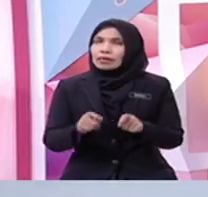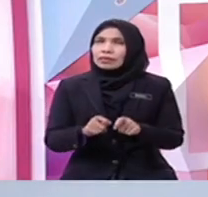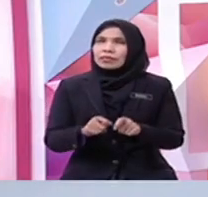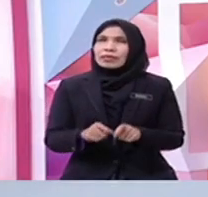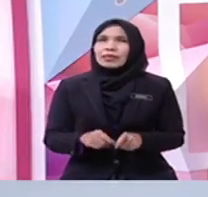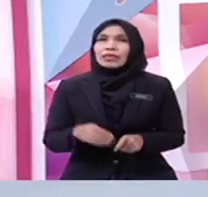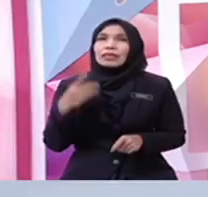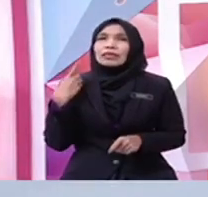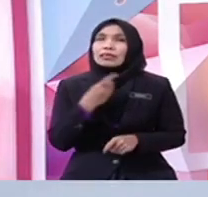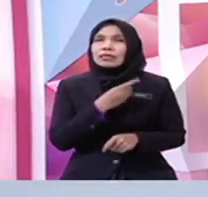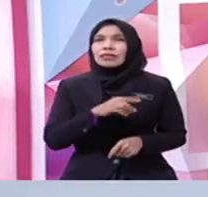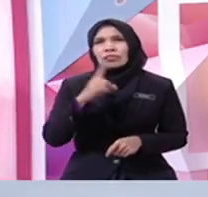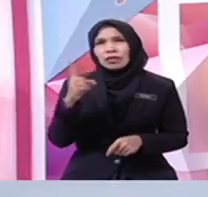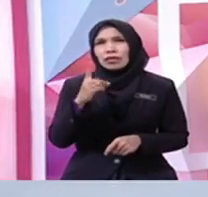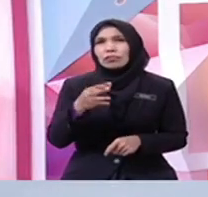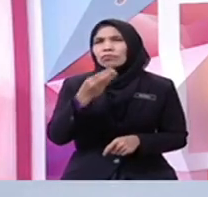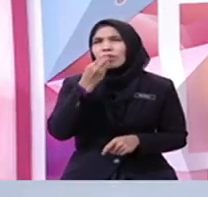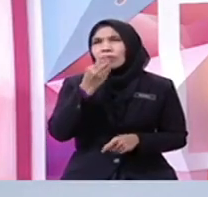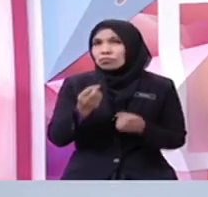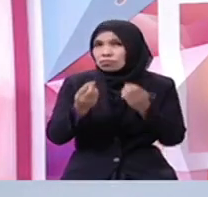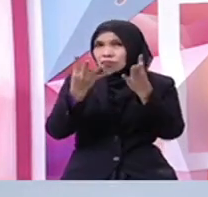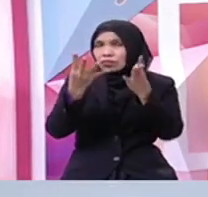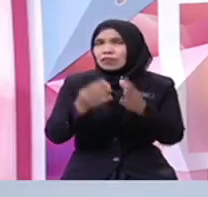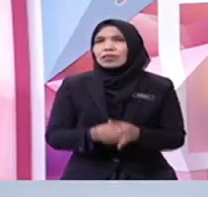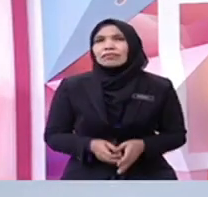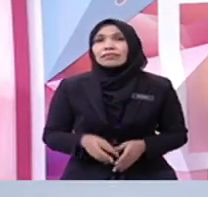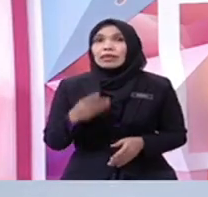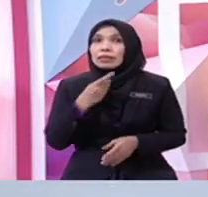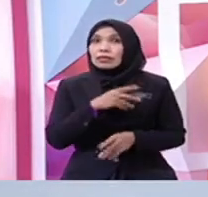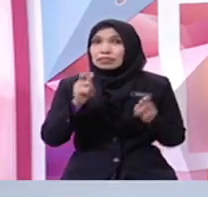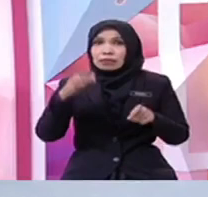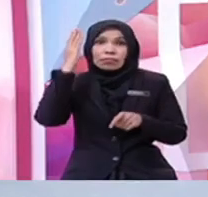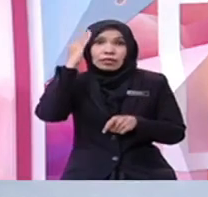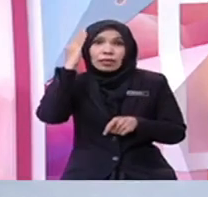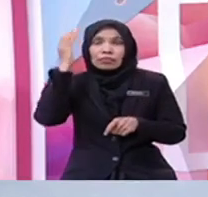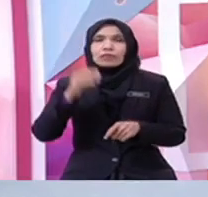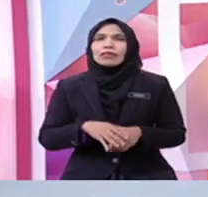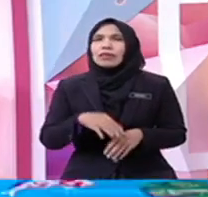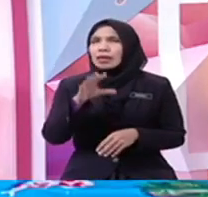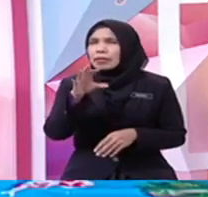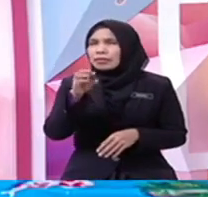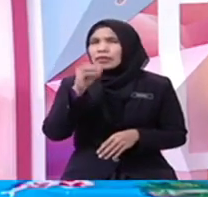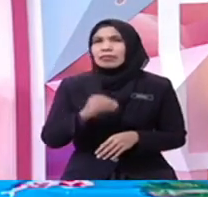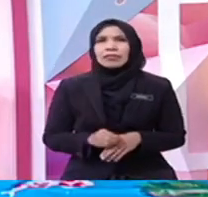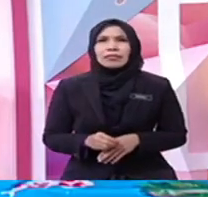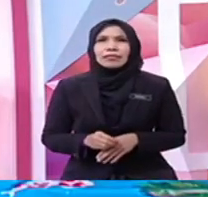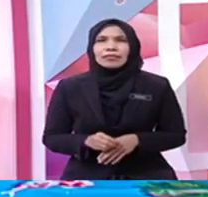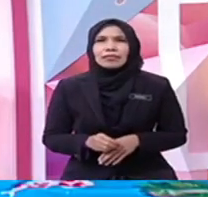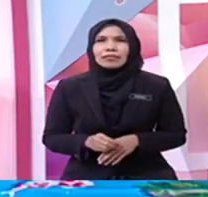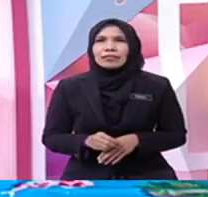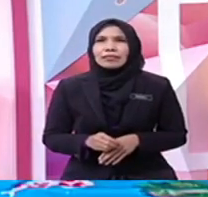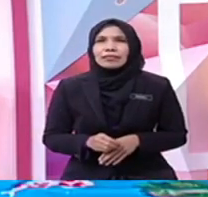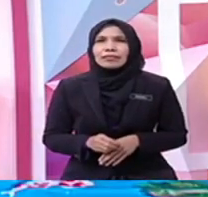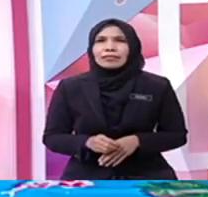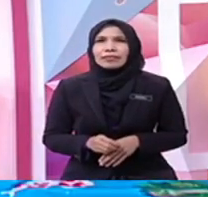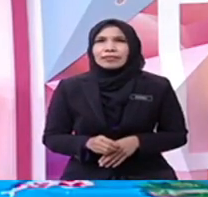banyak jadi kita ketahui batu banyak kita kena ambil gitu saja jangan berlebihan Oke dan yang seterusnya cekgu